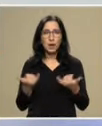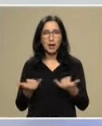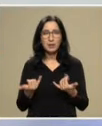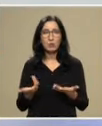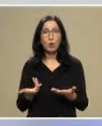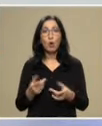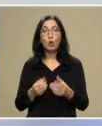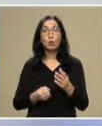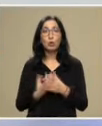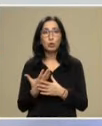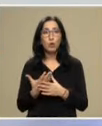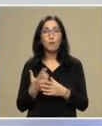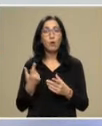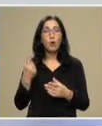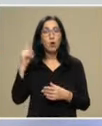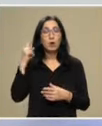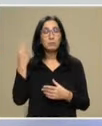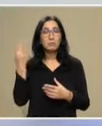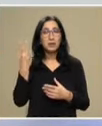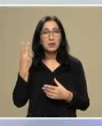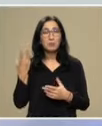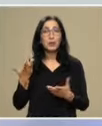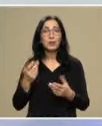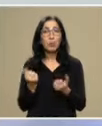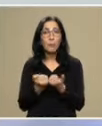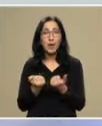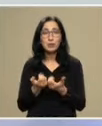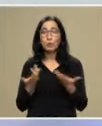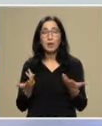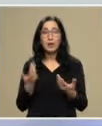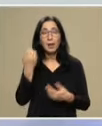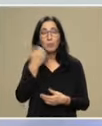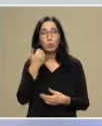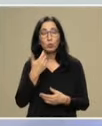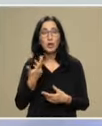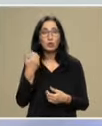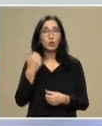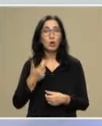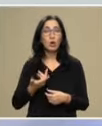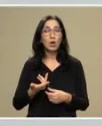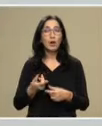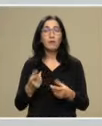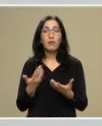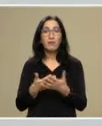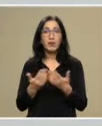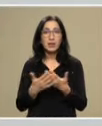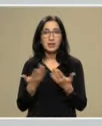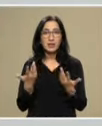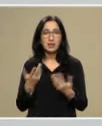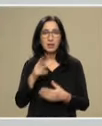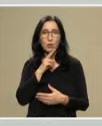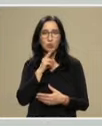лесно, естествено, но отново критерия, мястото, къде най-подходящо да бъдат използвани е в ръцете на